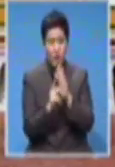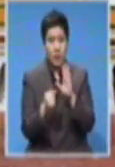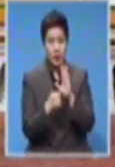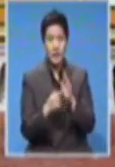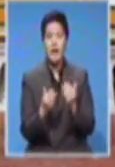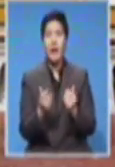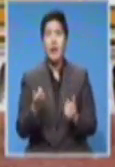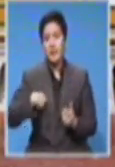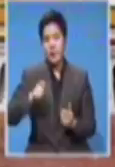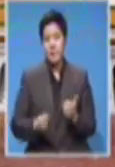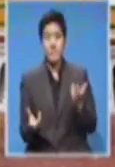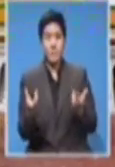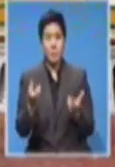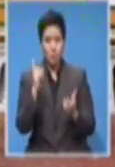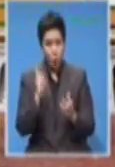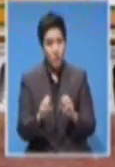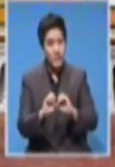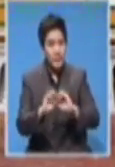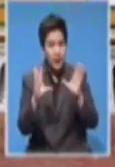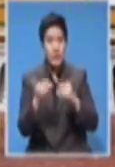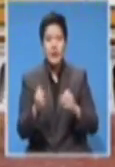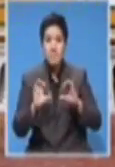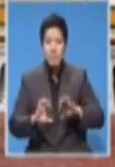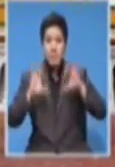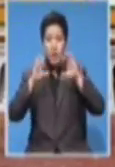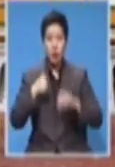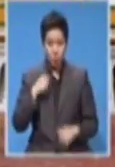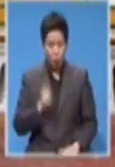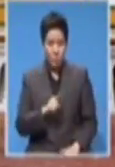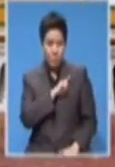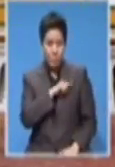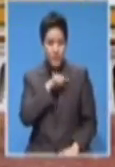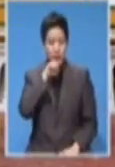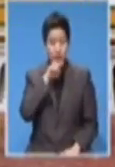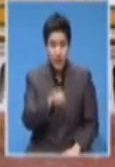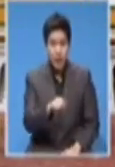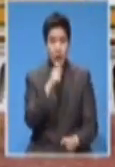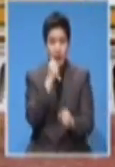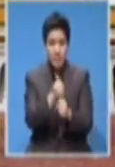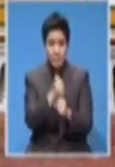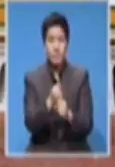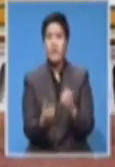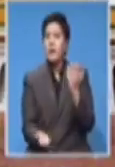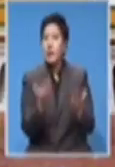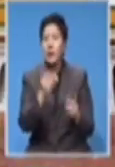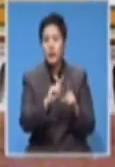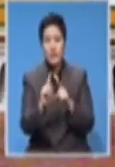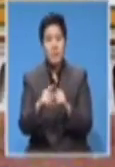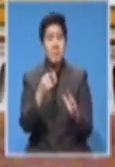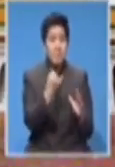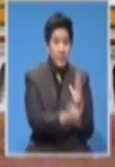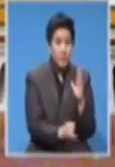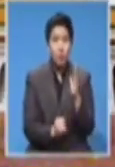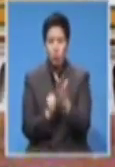การยุติธรรมให้เกิดความชัดเจนนะรัฐบาลก็ต้องรับผิดชอบนะครับในการสั่งงานในการอะไรก็แล้วแต่นะมันผิดมันถูกก็ต้องรับผิด